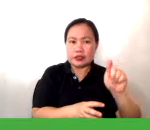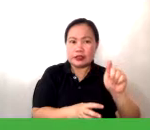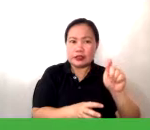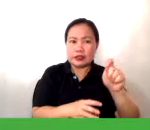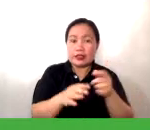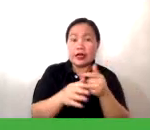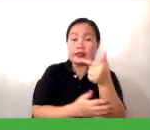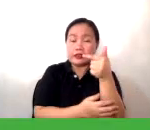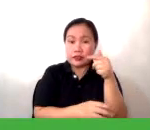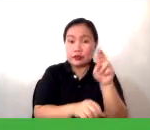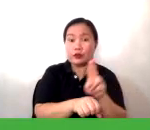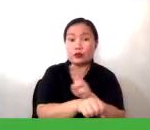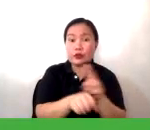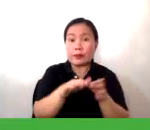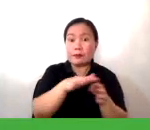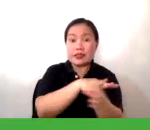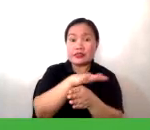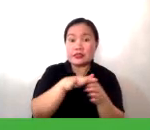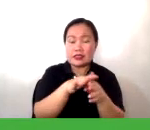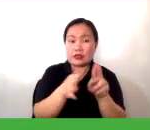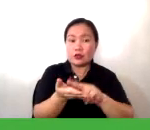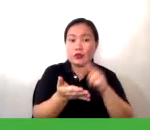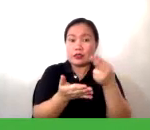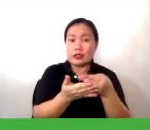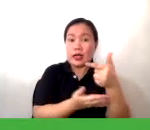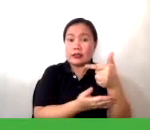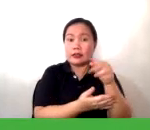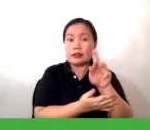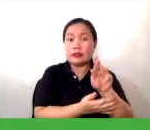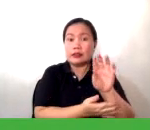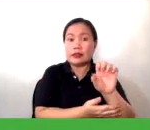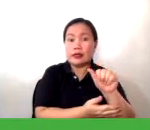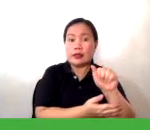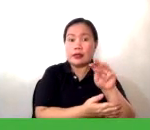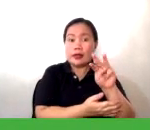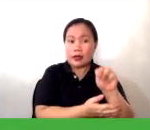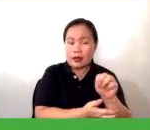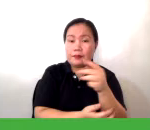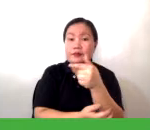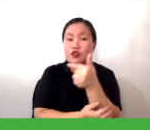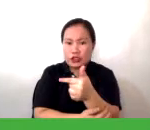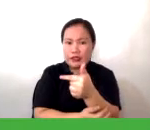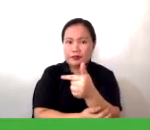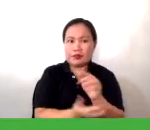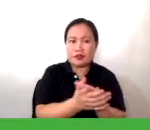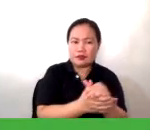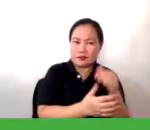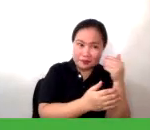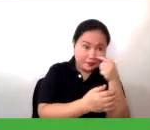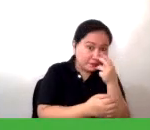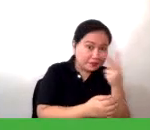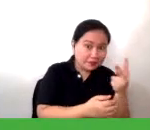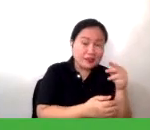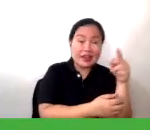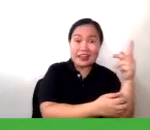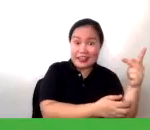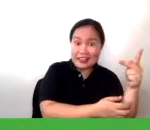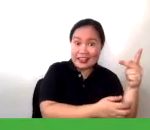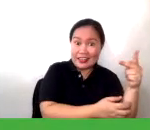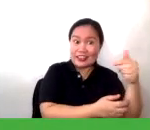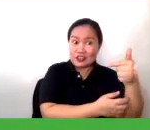ay G. Okay, G po ang symbol natin dyan. So, therefore, ang magiging symbol natin dyan ay kg,